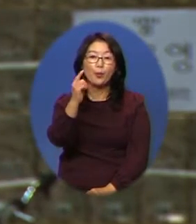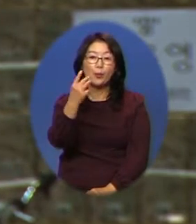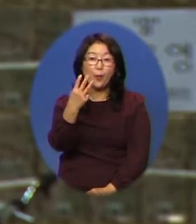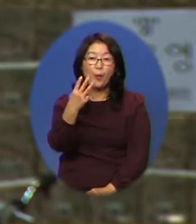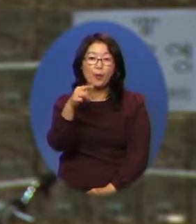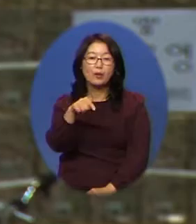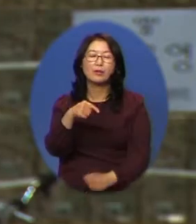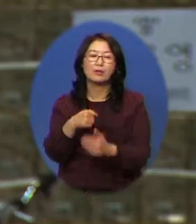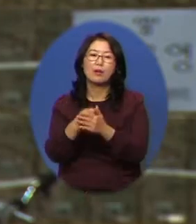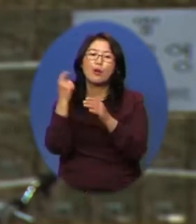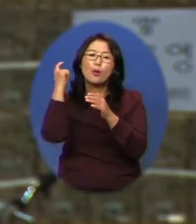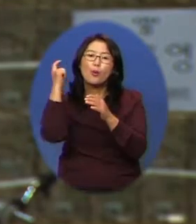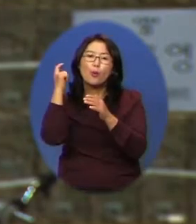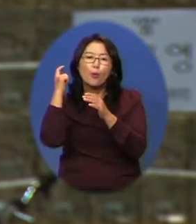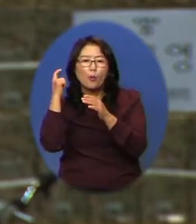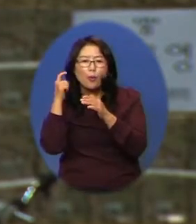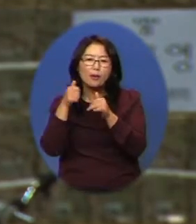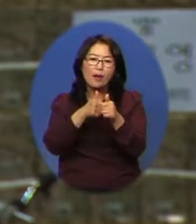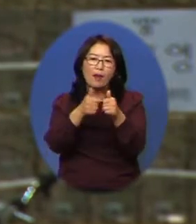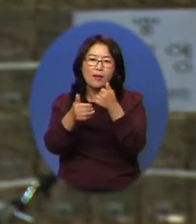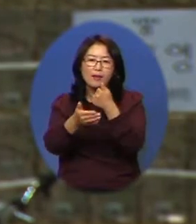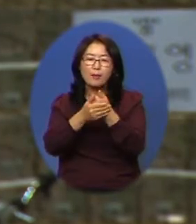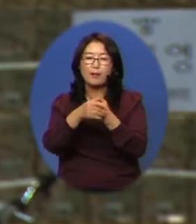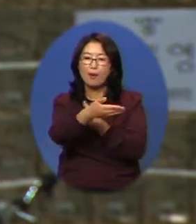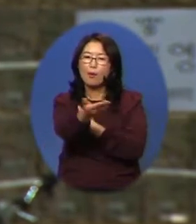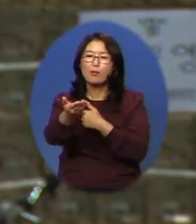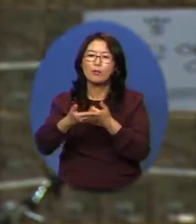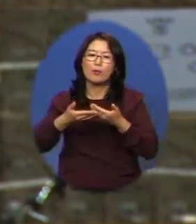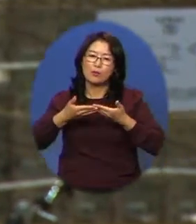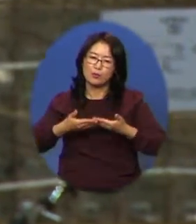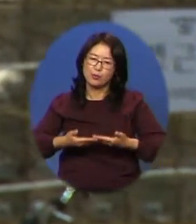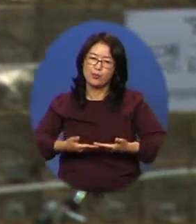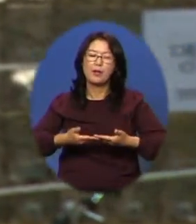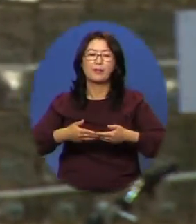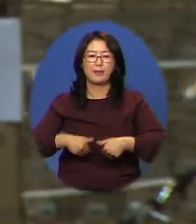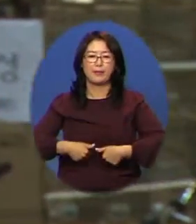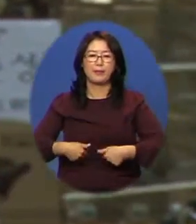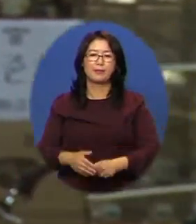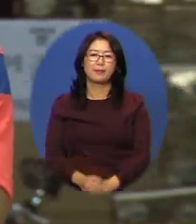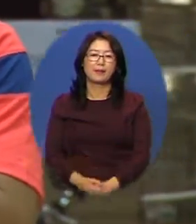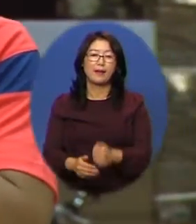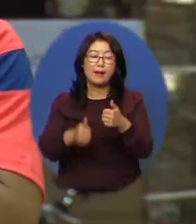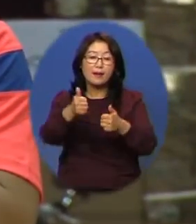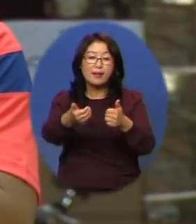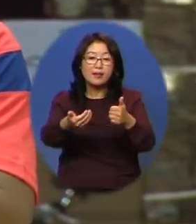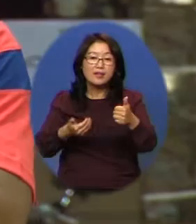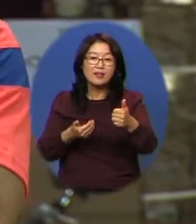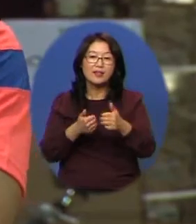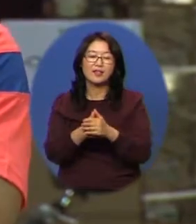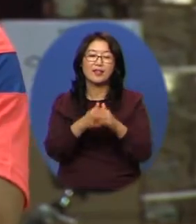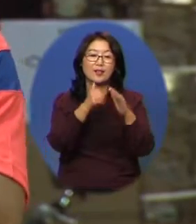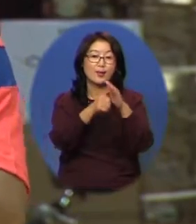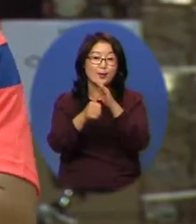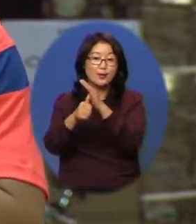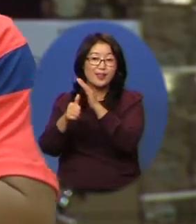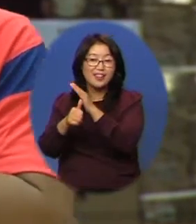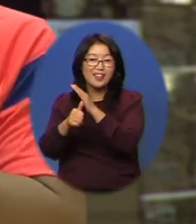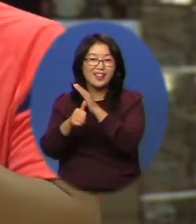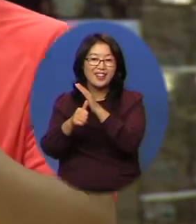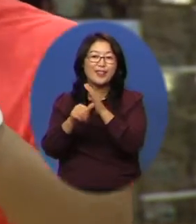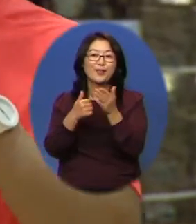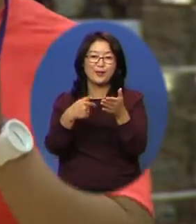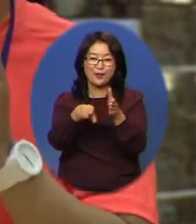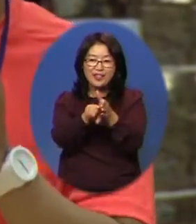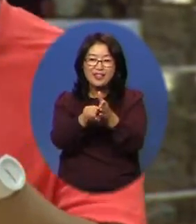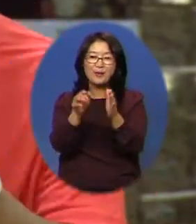경기이므로 정숙해 주시면 감사드리겠습니다. 일단 경기 시작에 앞서 저희 골볼 선수들한테 힘찬 박수와